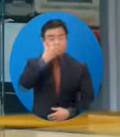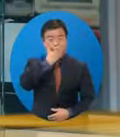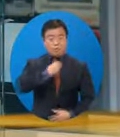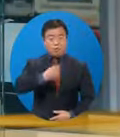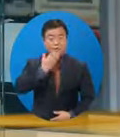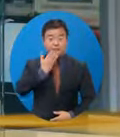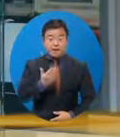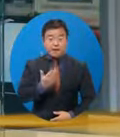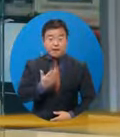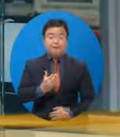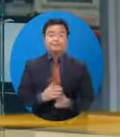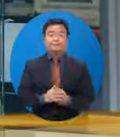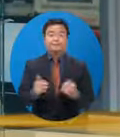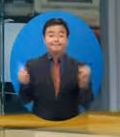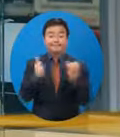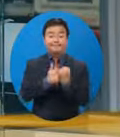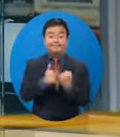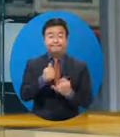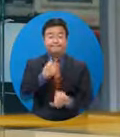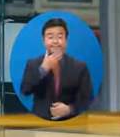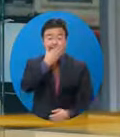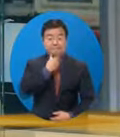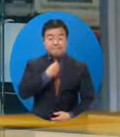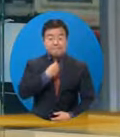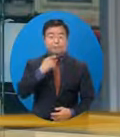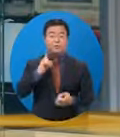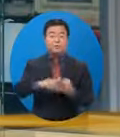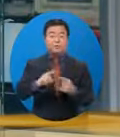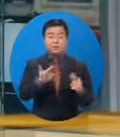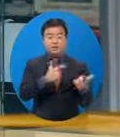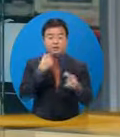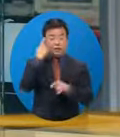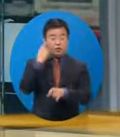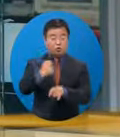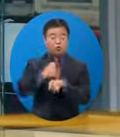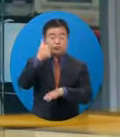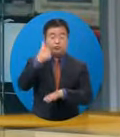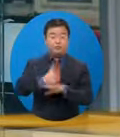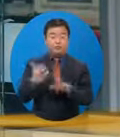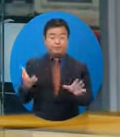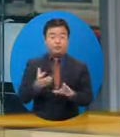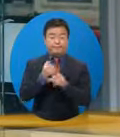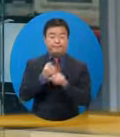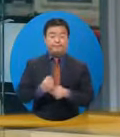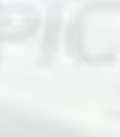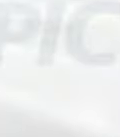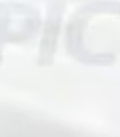있을까요? 결혼과 행복이라는 주제로 나온 다양한 연구 결과 지금 알려드립니다.